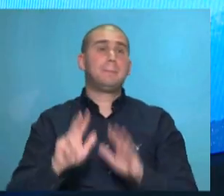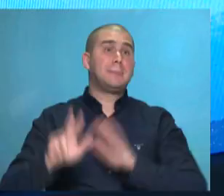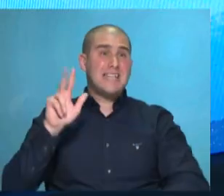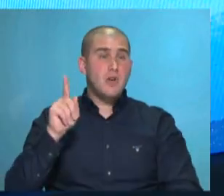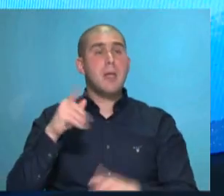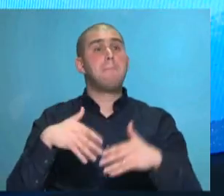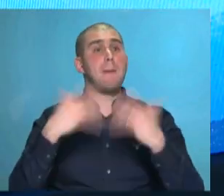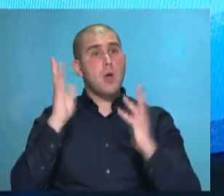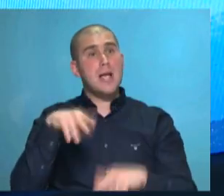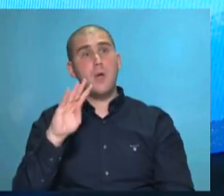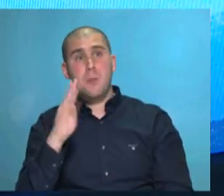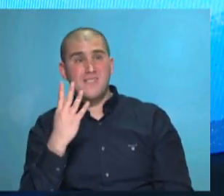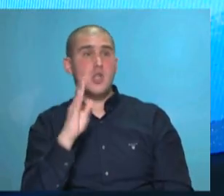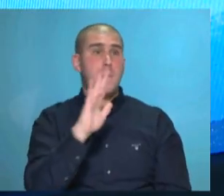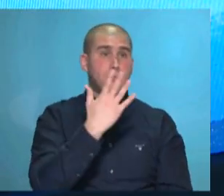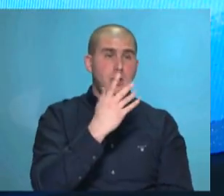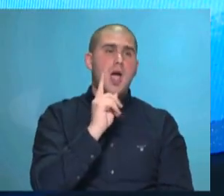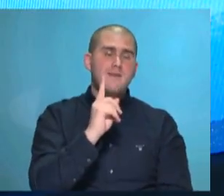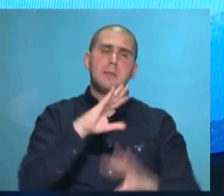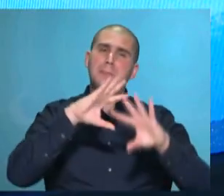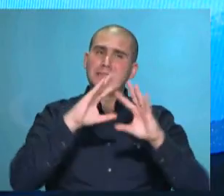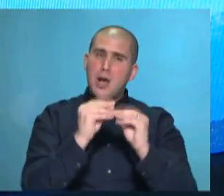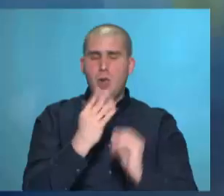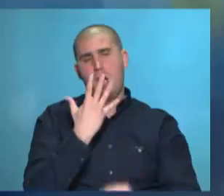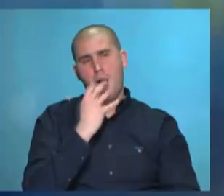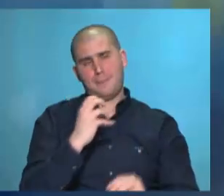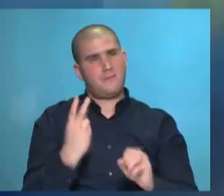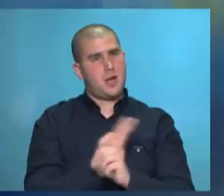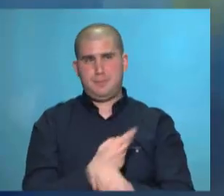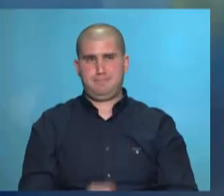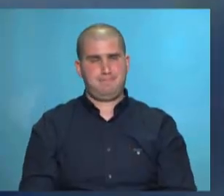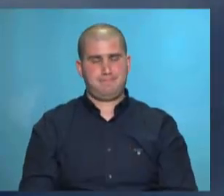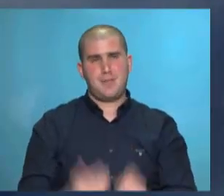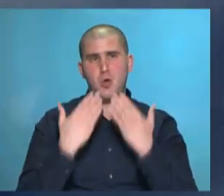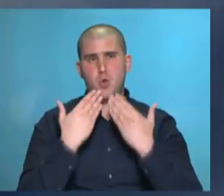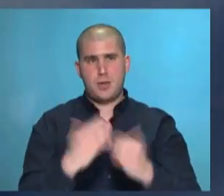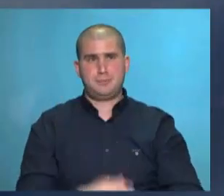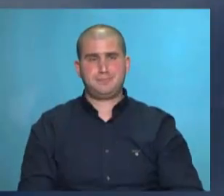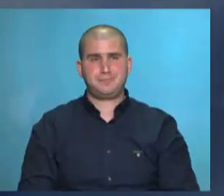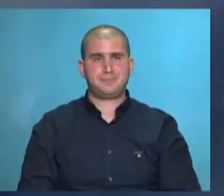הבוקר, גם ברביעי, גם בחמישי, אבל בסך הכל חם מהרגיל. תודה. תודה.